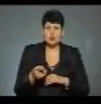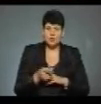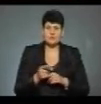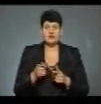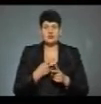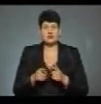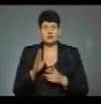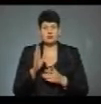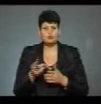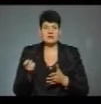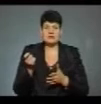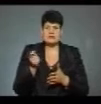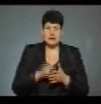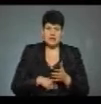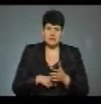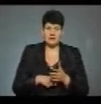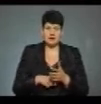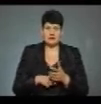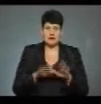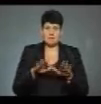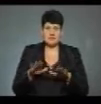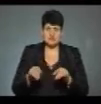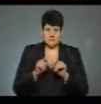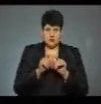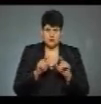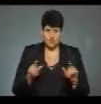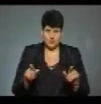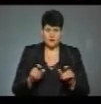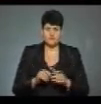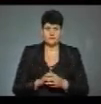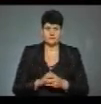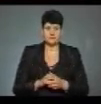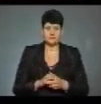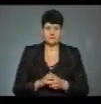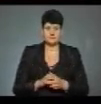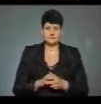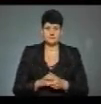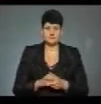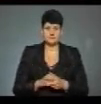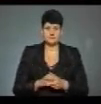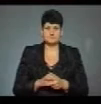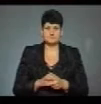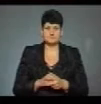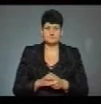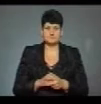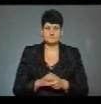чи будуть закривати на карантин місцеві школи, Анастасія Чичко дізнавалася.